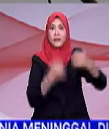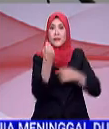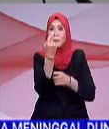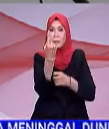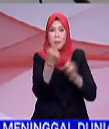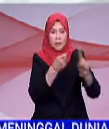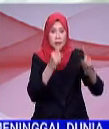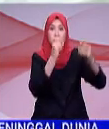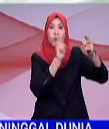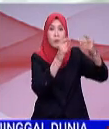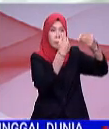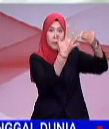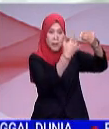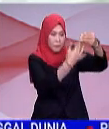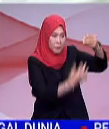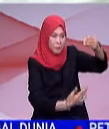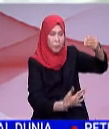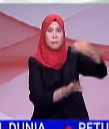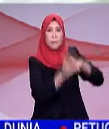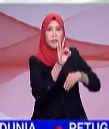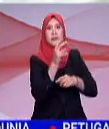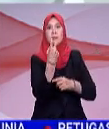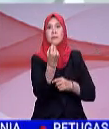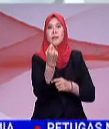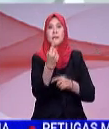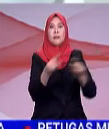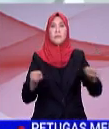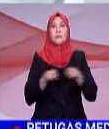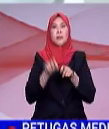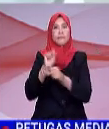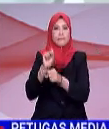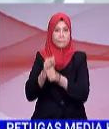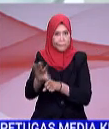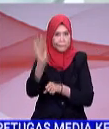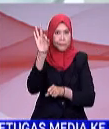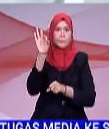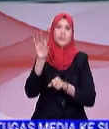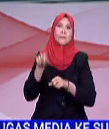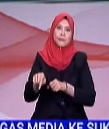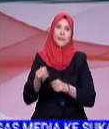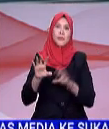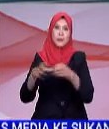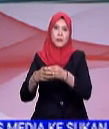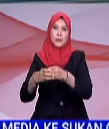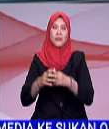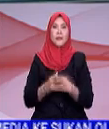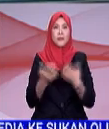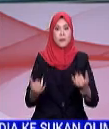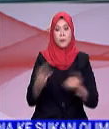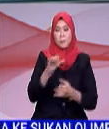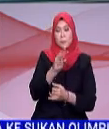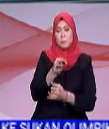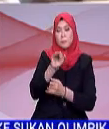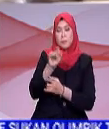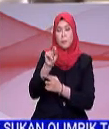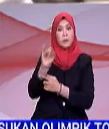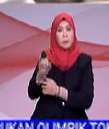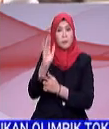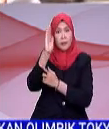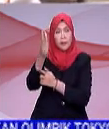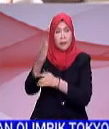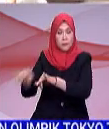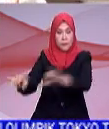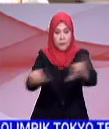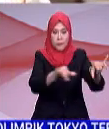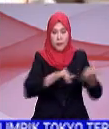daripada 15 kluster baharu direkodkan adalah kluster tempat kerja. Kementerian Perdagangan Antarabangsa dan Industri, MITI, katanya akan